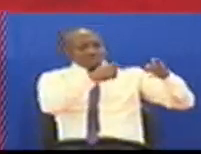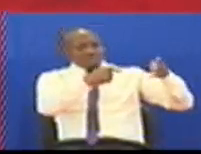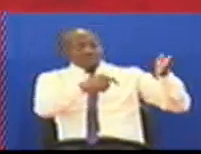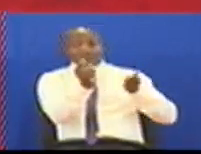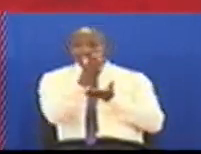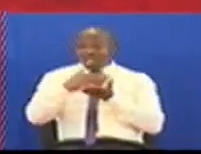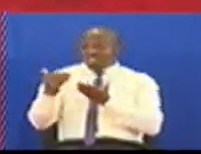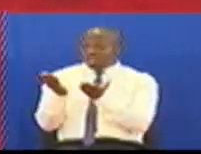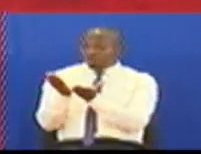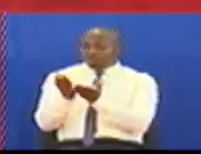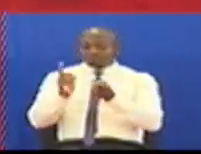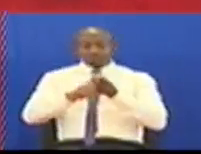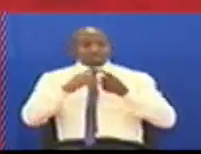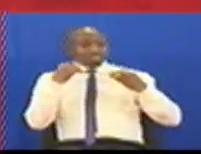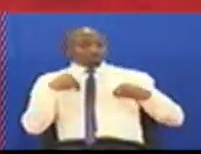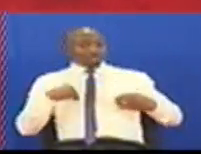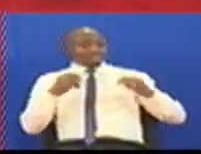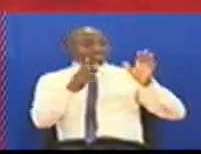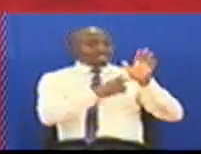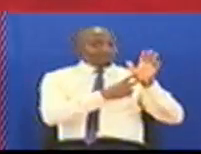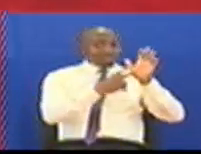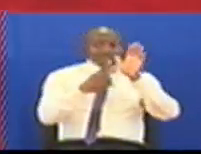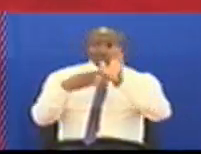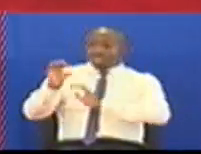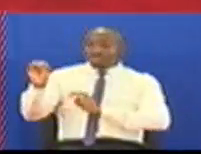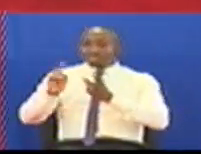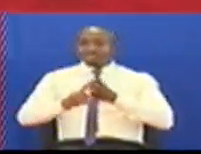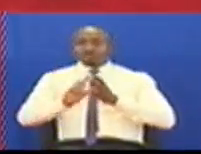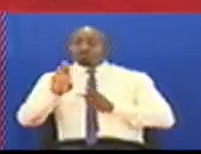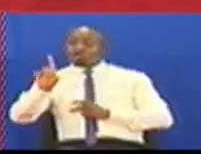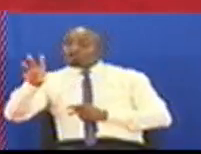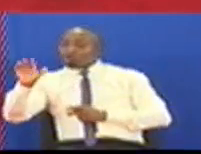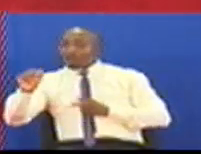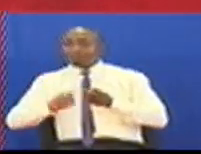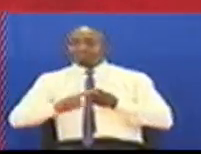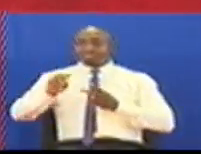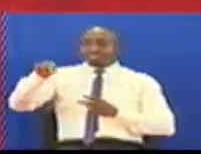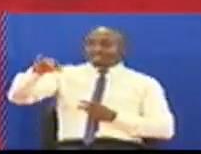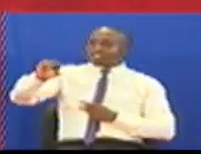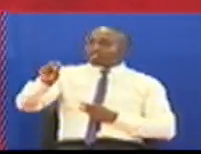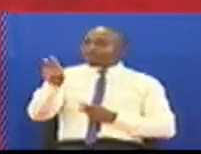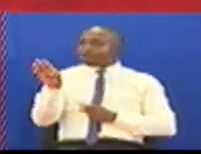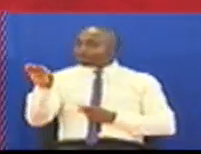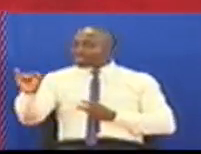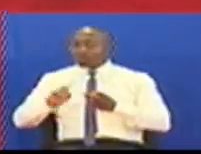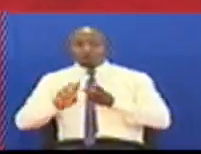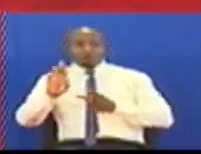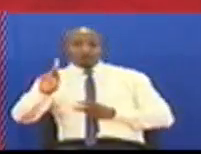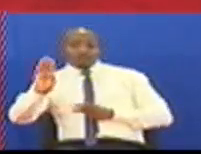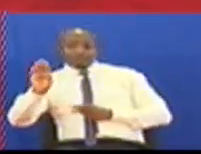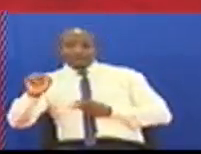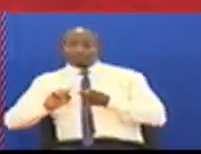hizo. Shule ya sekondari 770, Uloa, Kina Mapula, Nyashimbi, Bukamba,